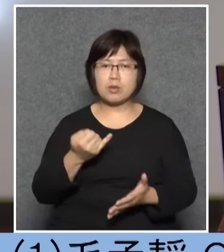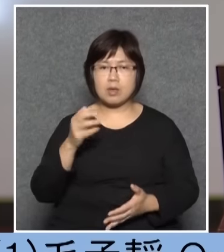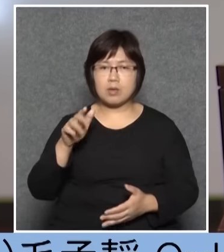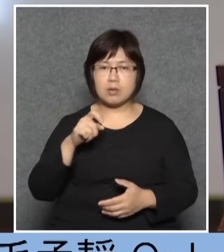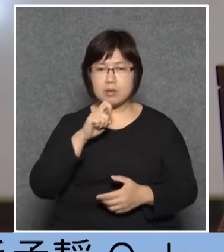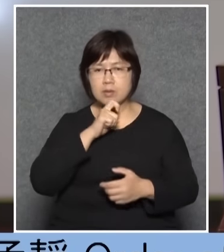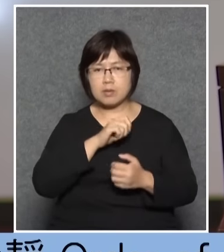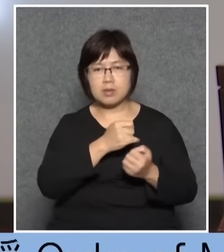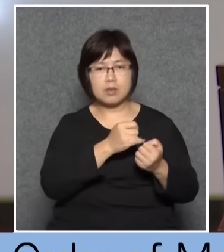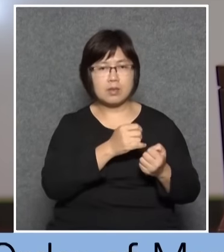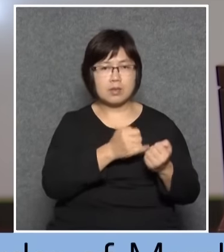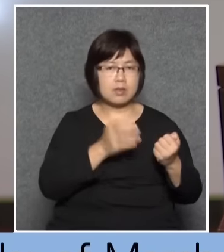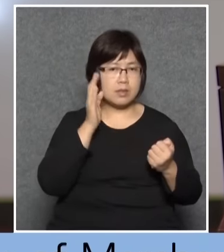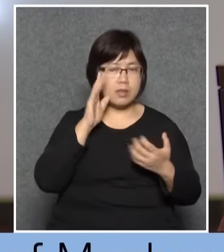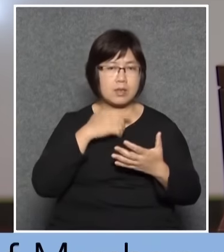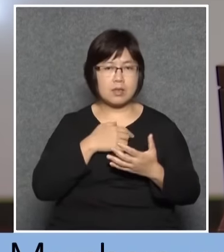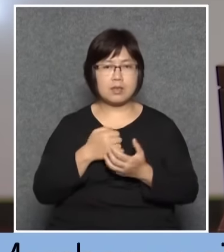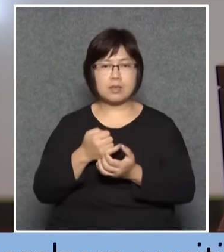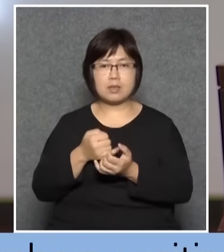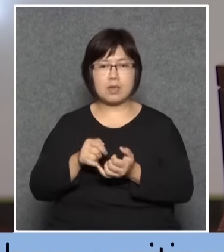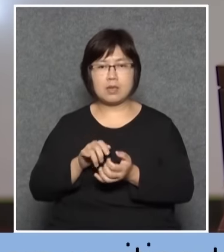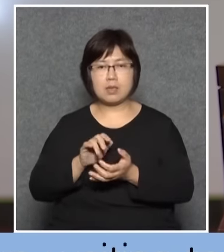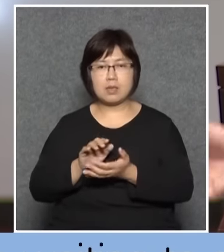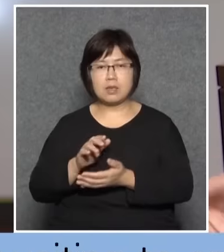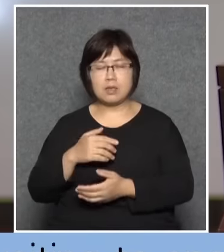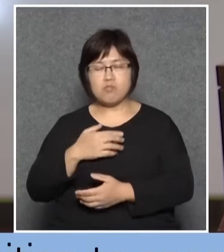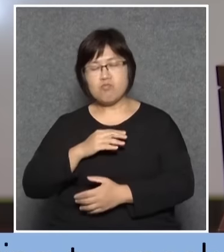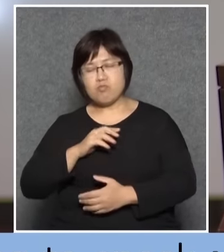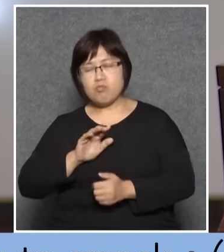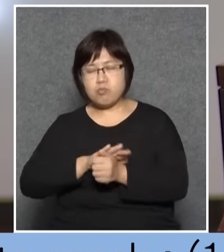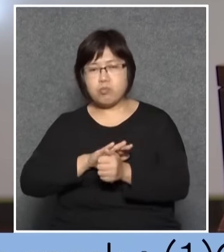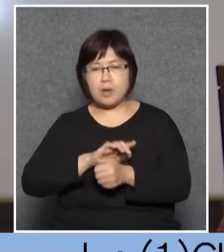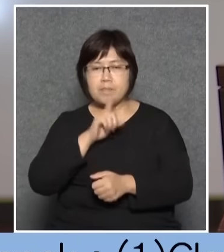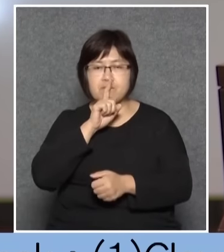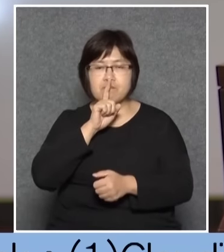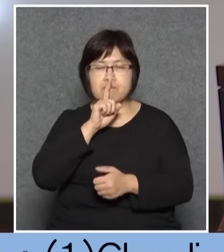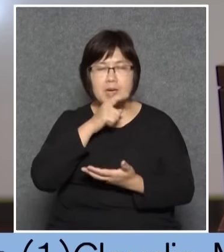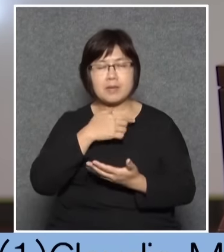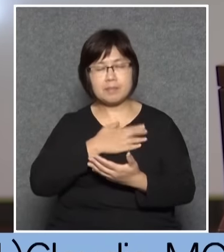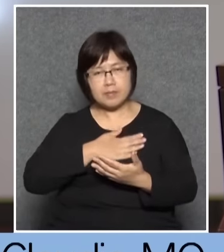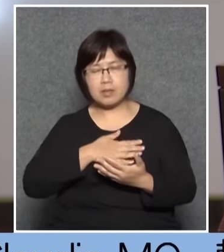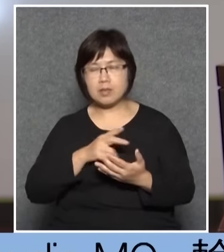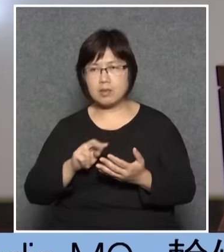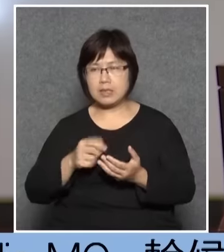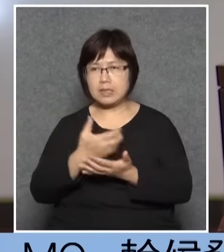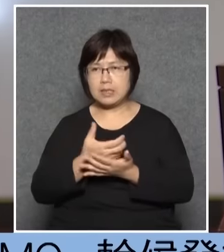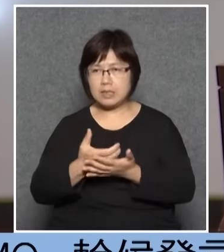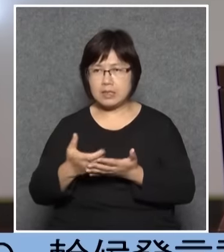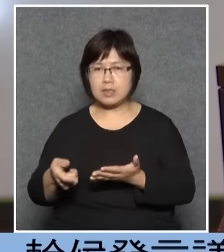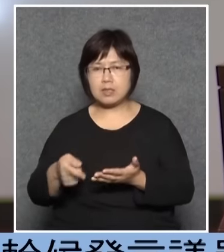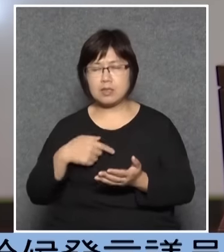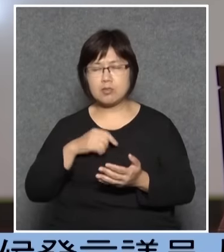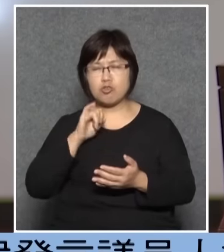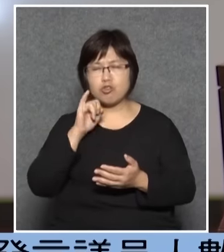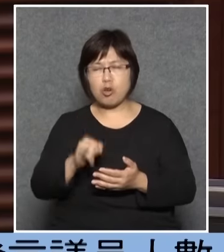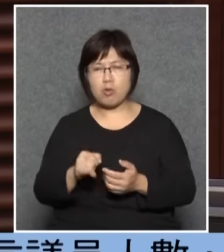病冇咁安慰，其實係兒子生性病冇咁安慰。呢咁咪喂大佬，呢啲係好低級嘅錯誤，